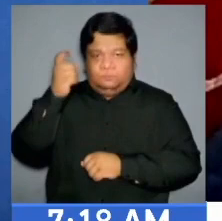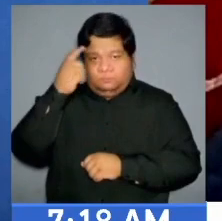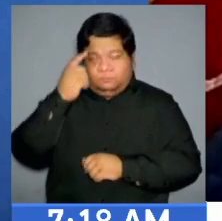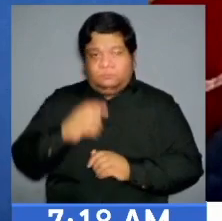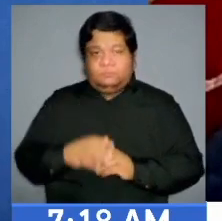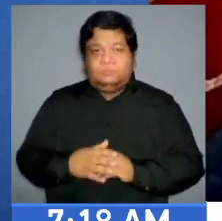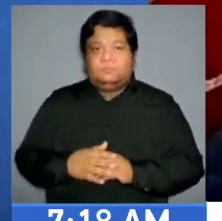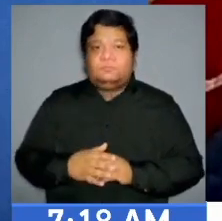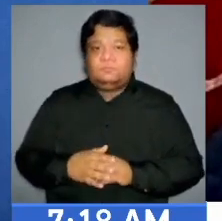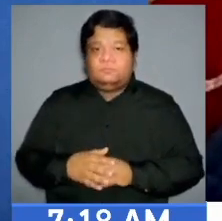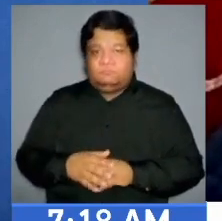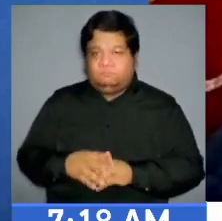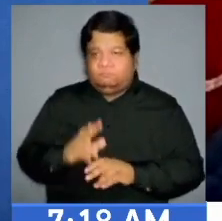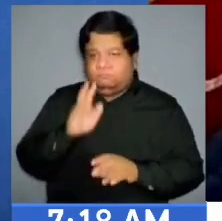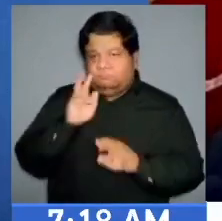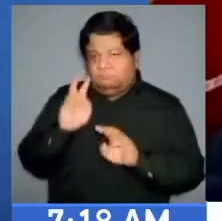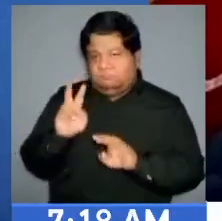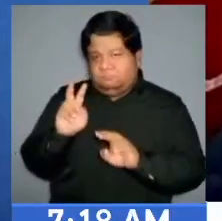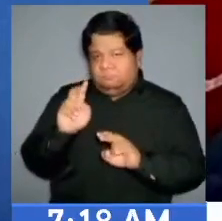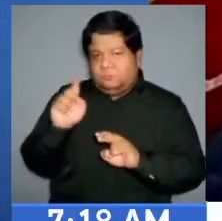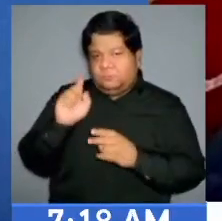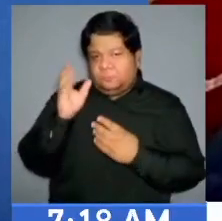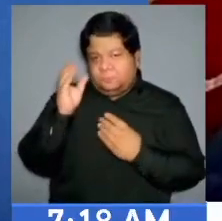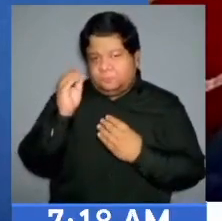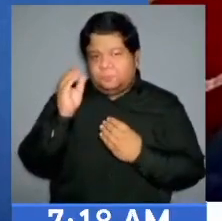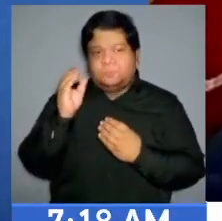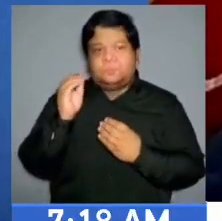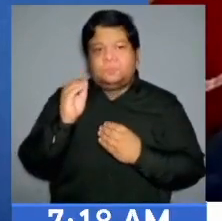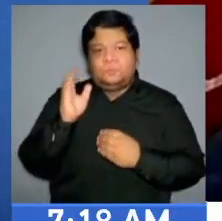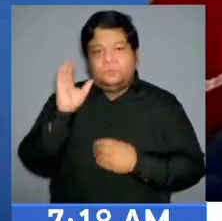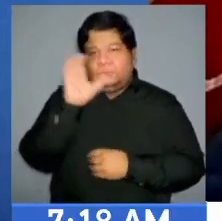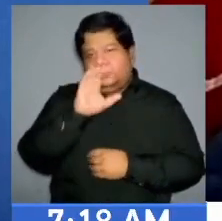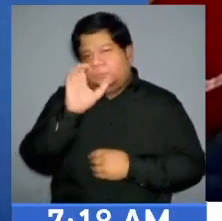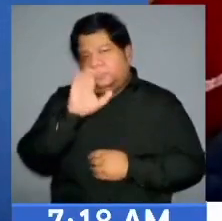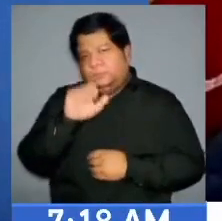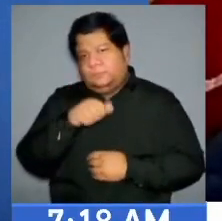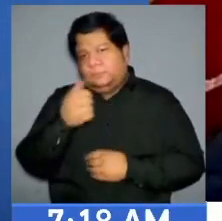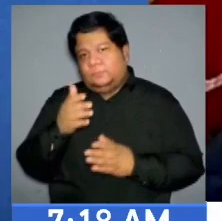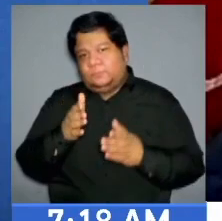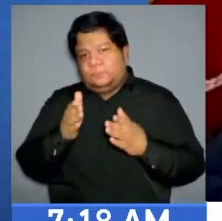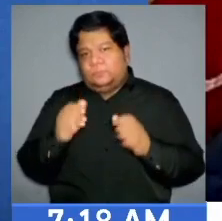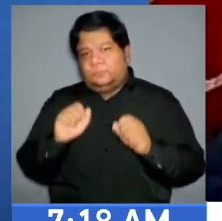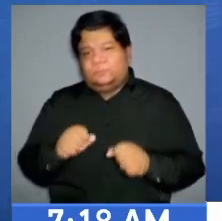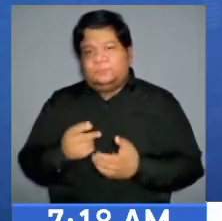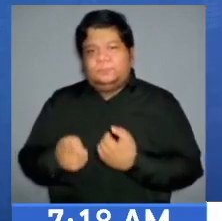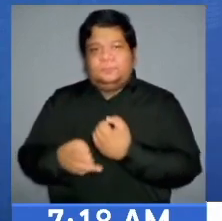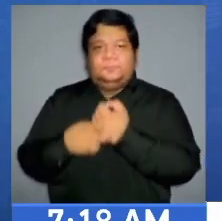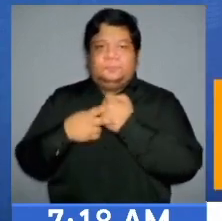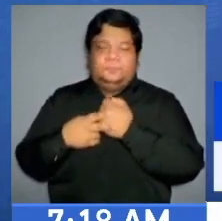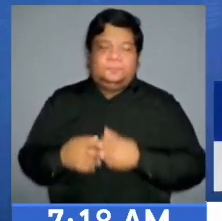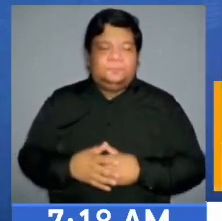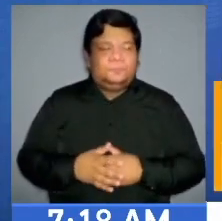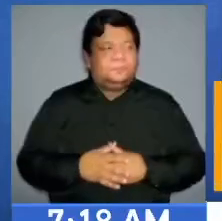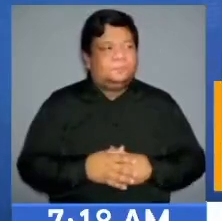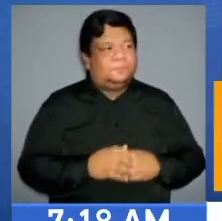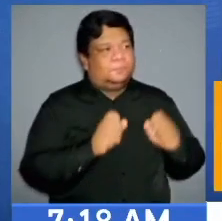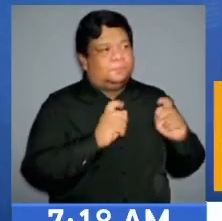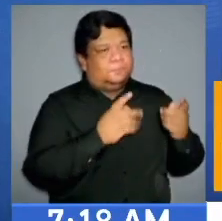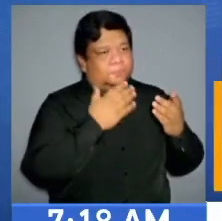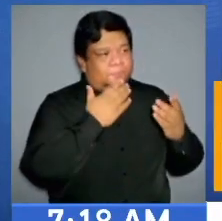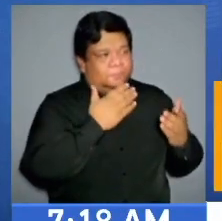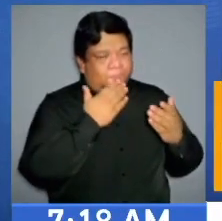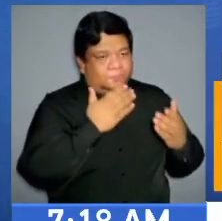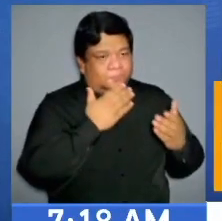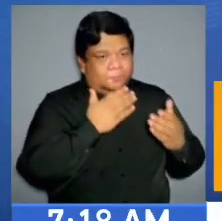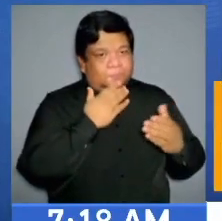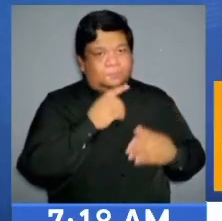at makakaanap tayong paraan na masagip sila. Okay. Maraming salamat po, Foreign Affairs Undersecretary Eduardo De